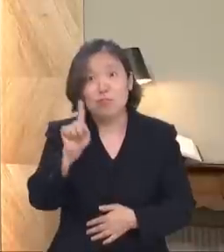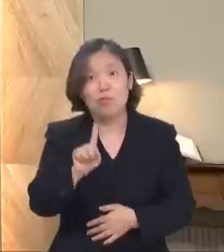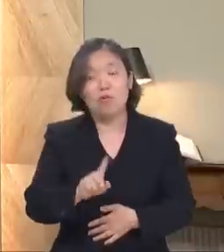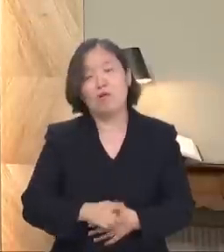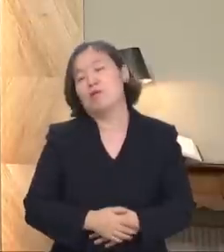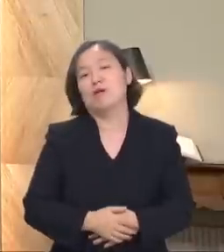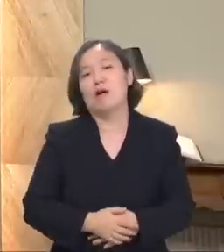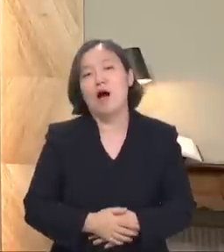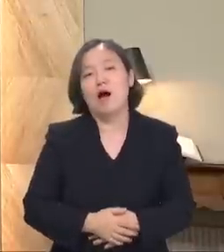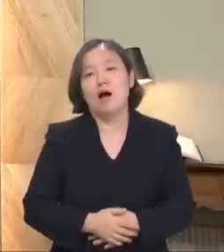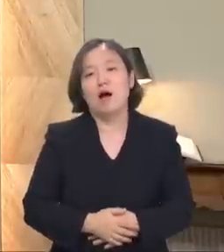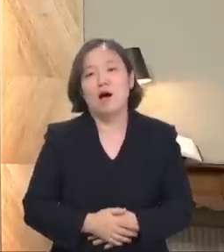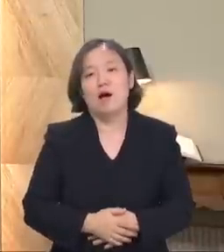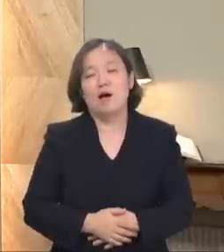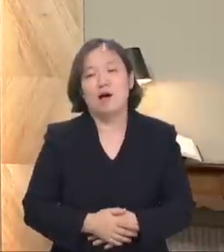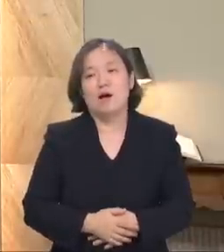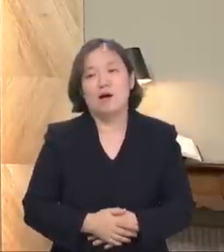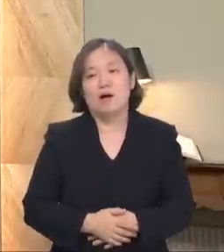아